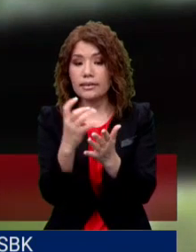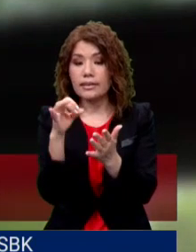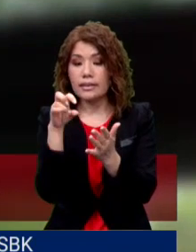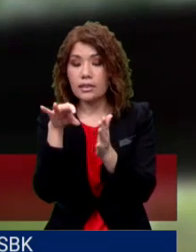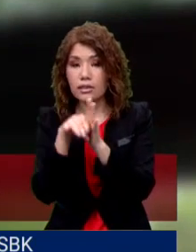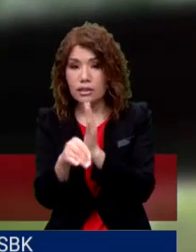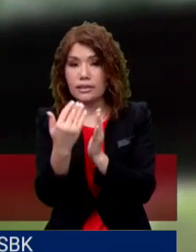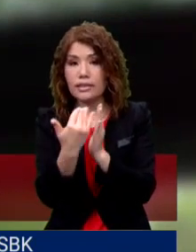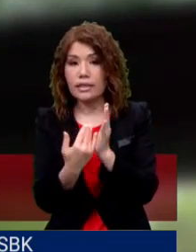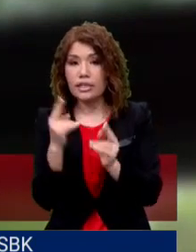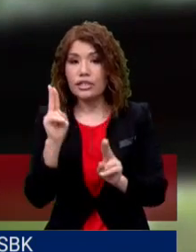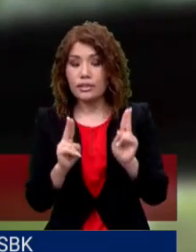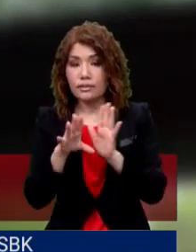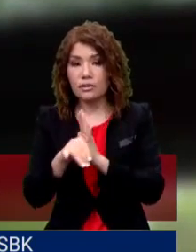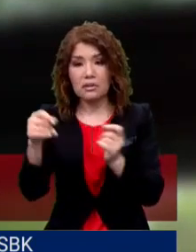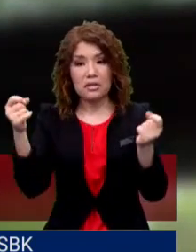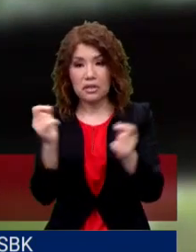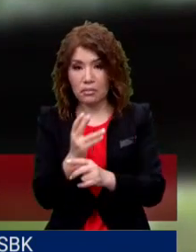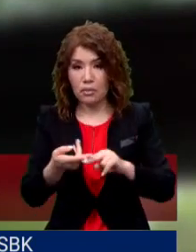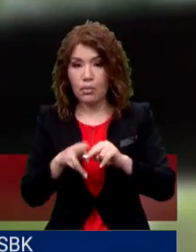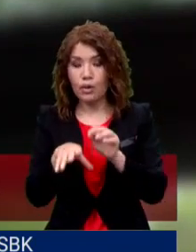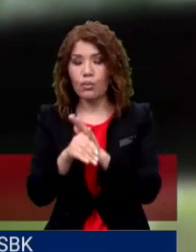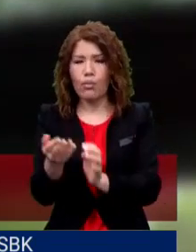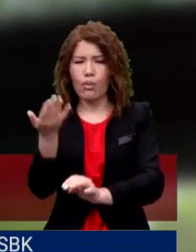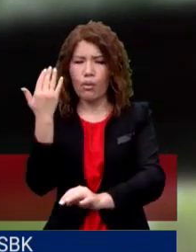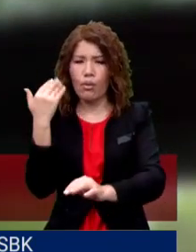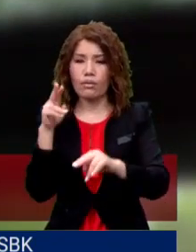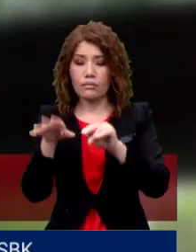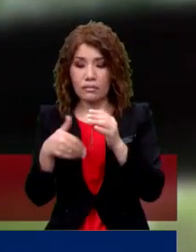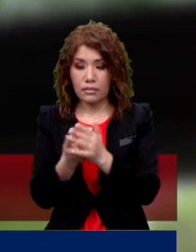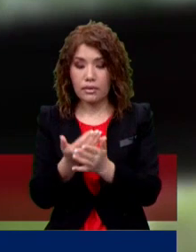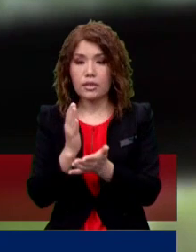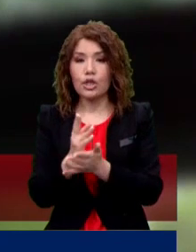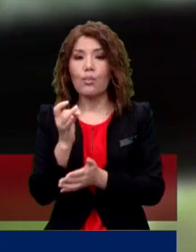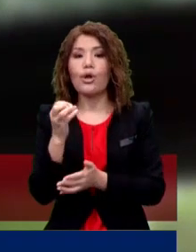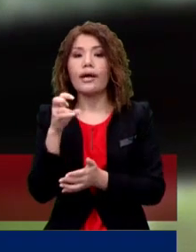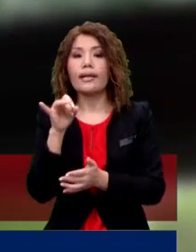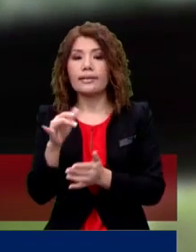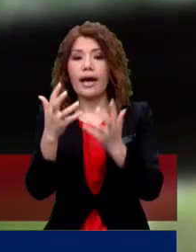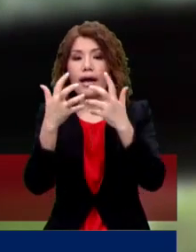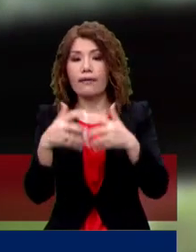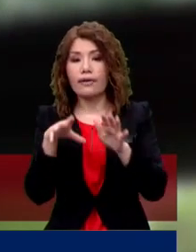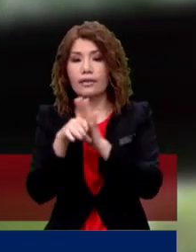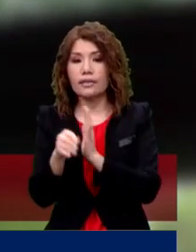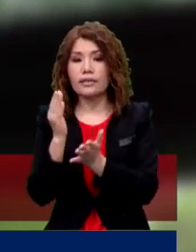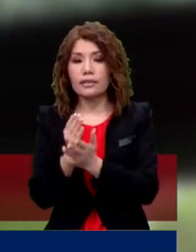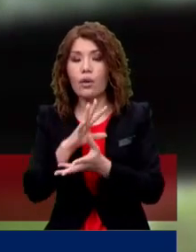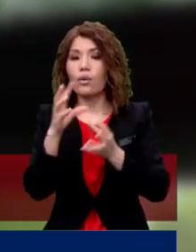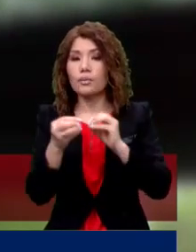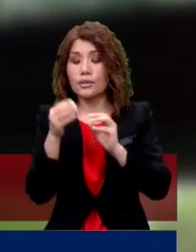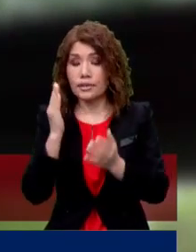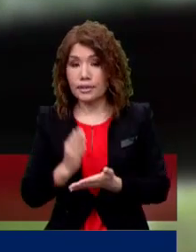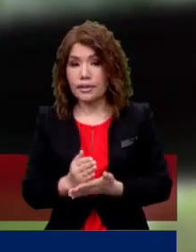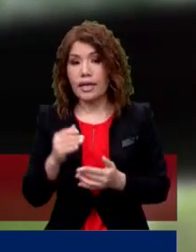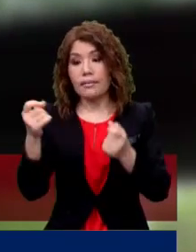мен цифрлары дұрыс болмағаннан кейін, бұл жерде, мысалы үшін, бұрыннан қалыптасып қалған бюрократиялық аппараттың да бір нәтижесі бар. Соған сай,